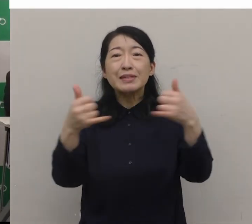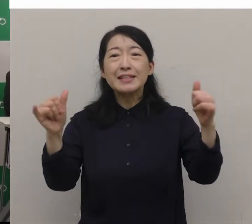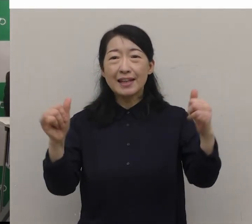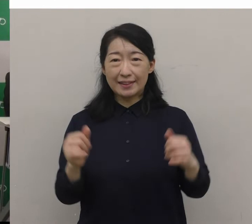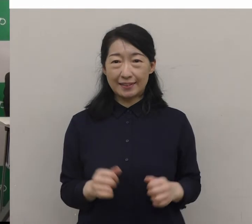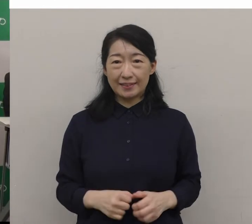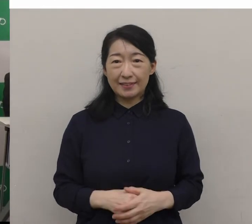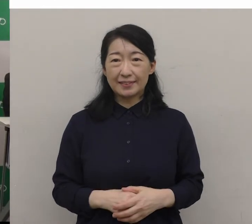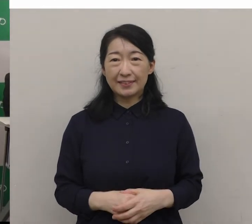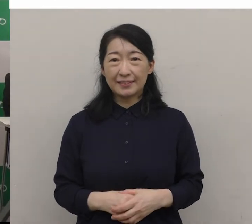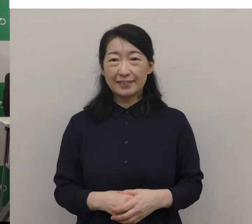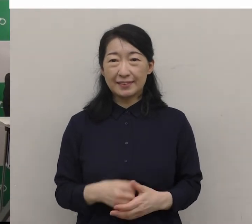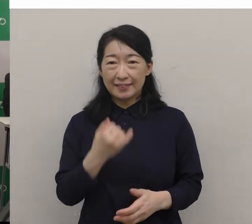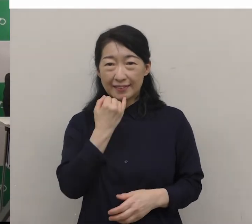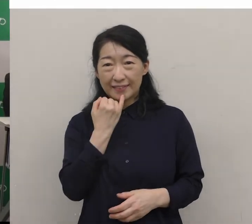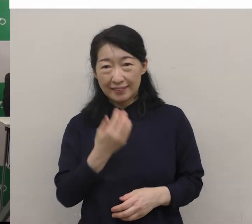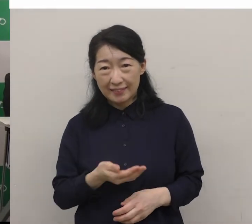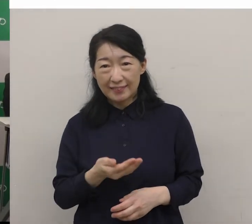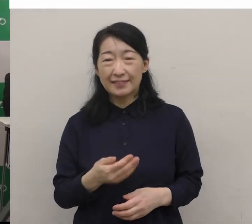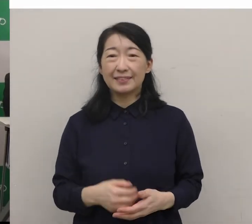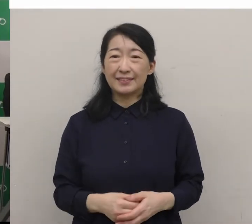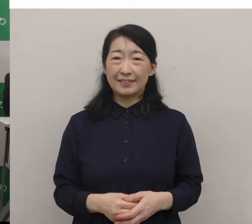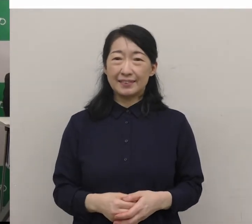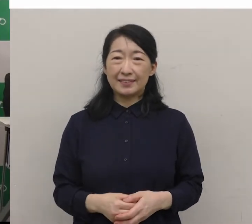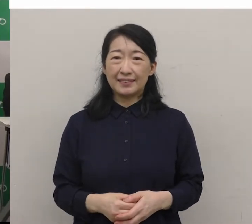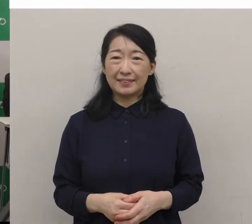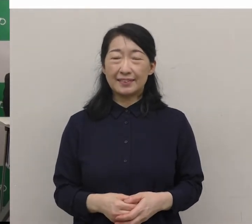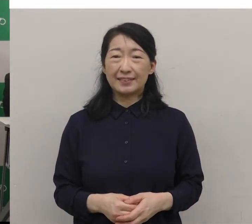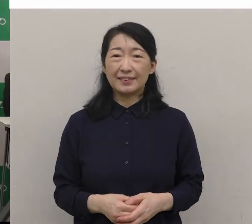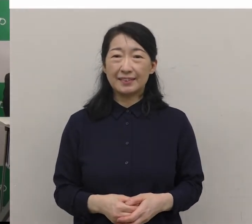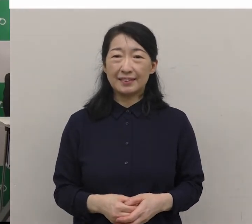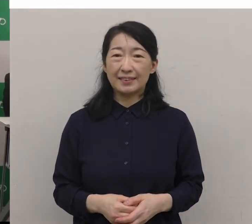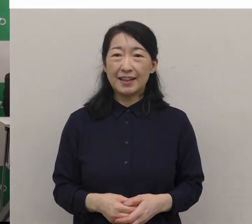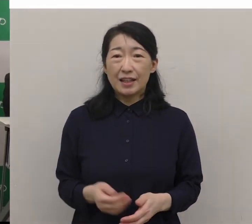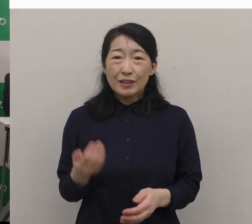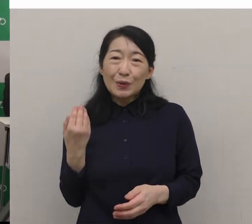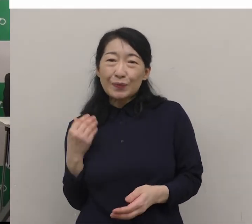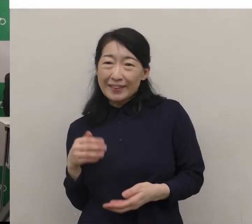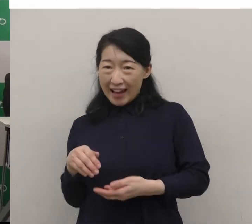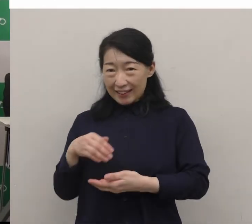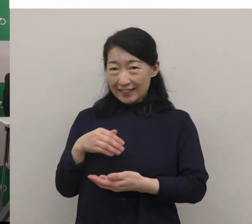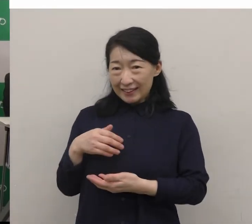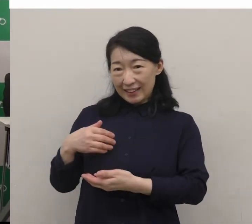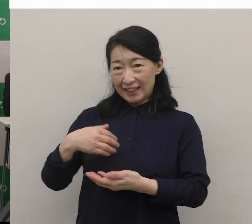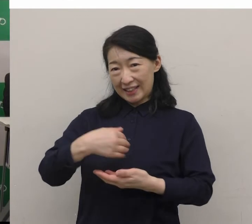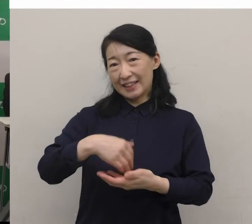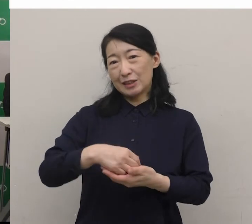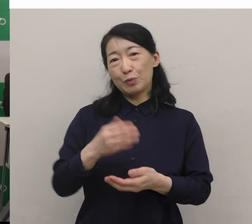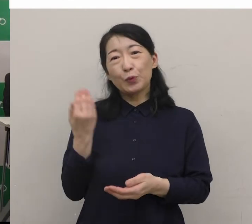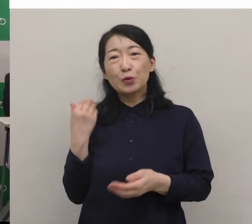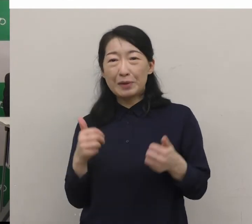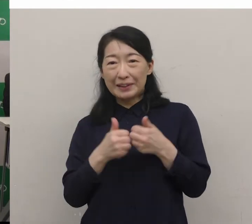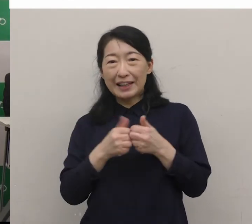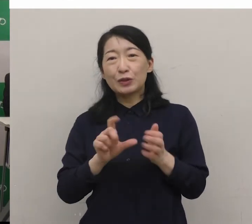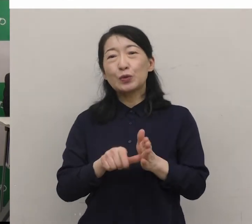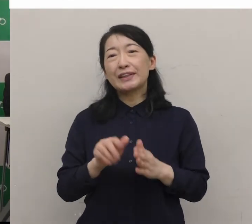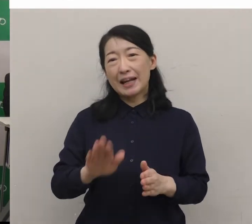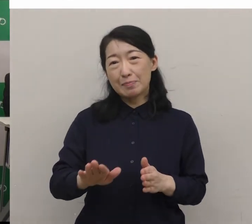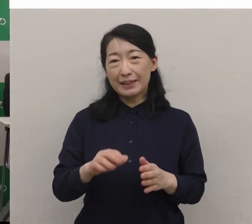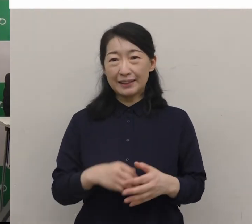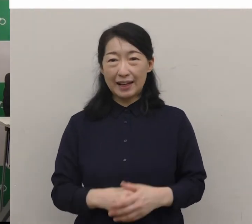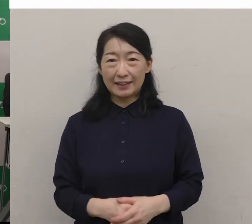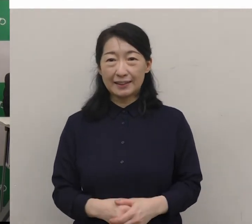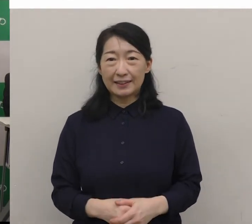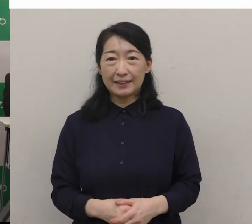の聞いております。そういった意識の高い中で、そんな話もこの間のところで出てきたところでございます